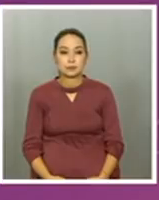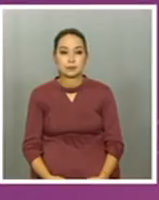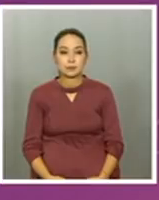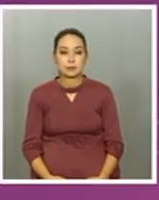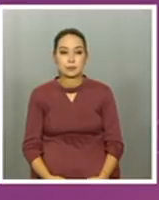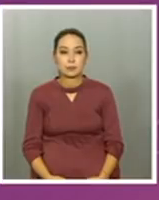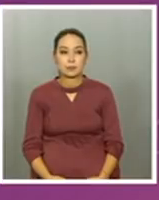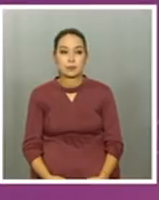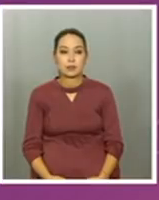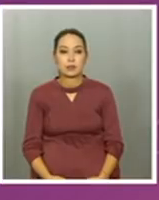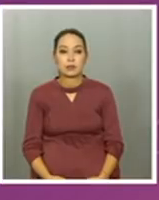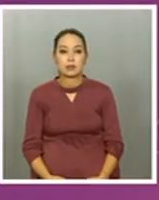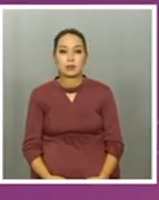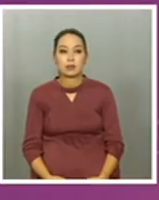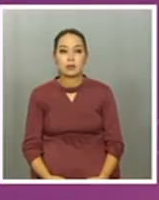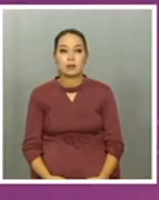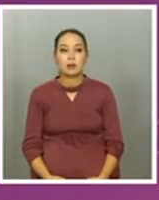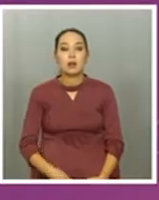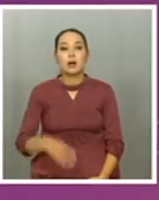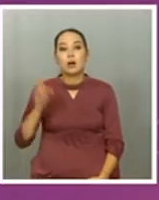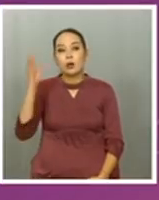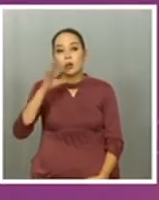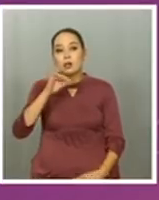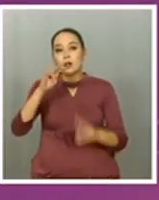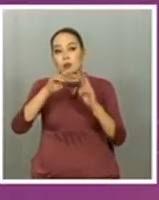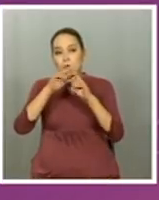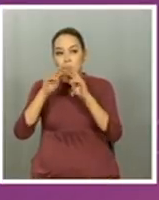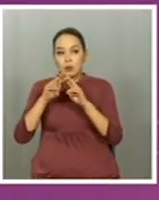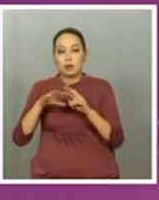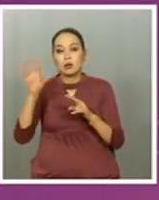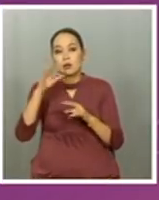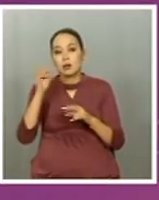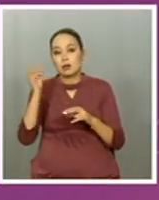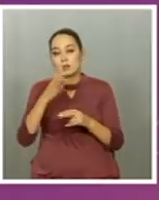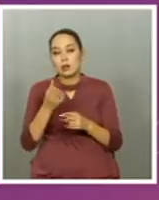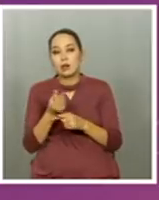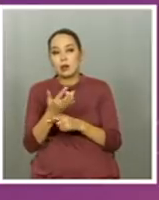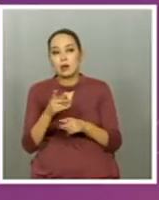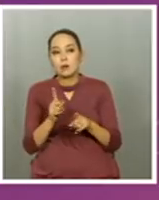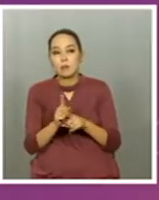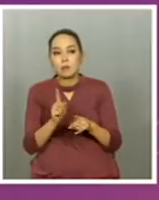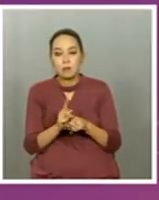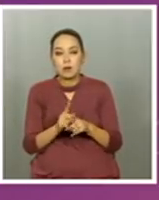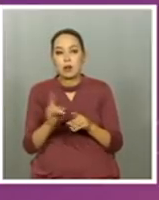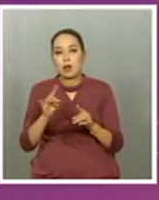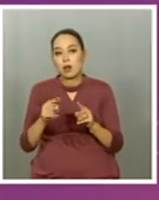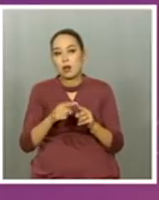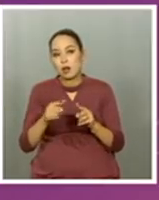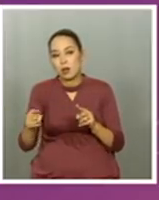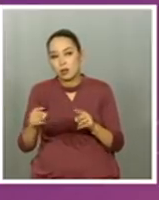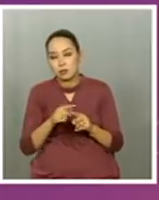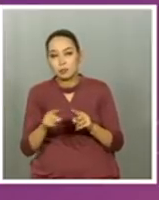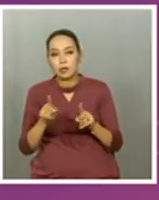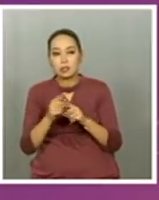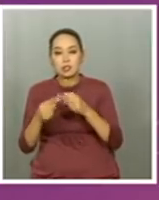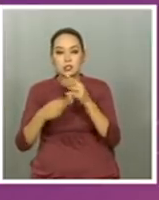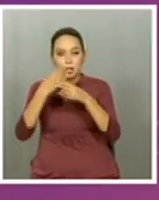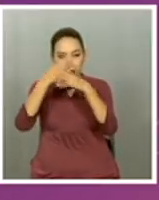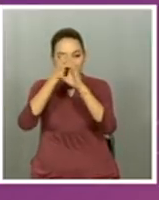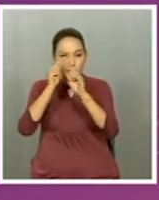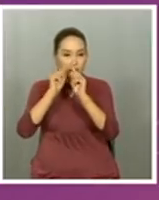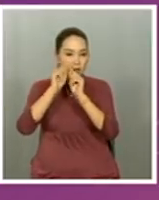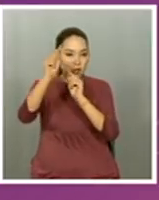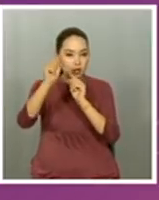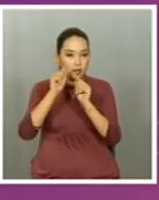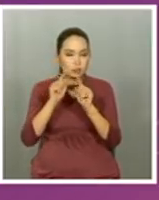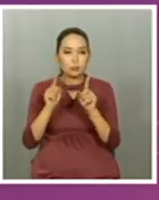Күннен басқа жұлдыздардың бізден алыстығы соншалық. Оларды айналық және линзалық телескоптармен бақылағанда жай нүктелер